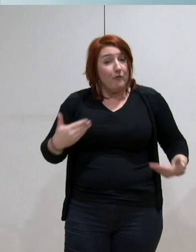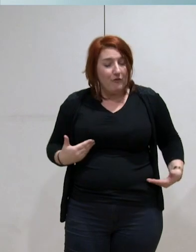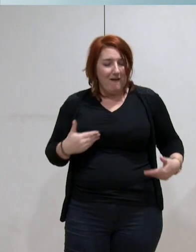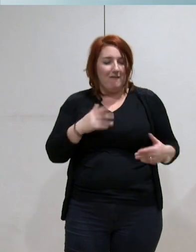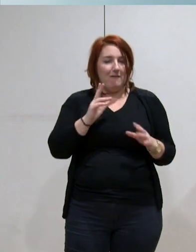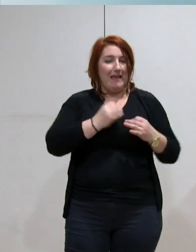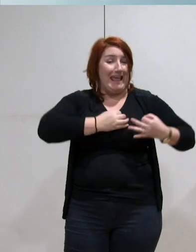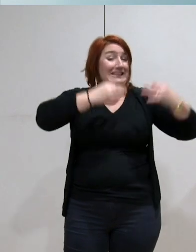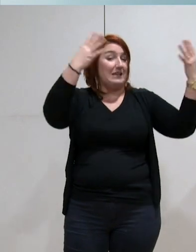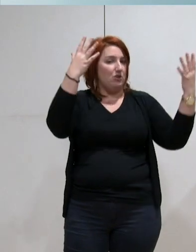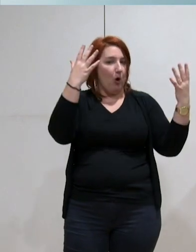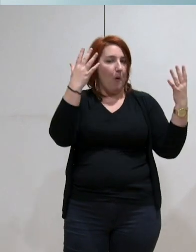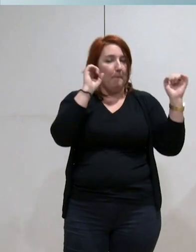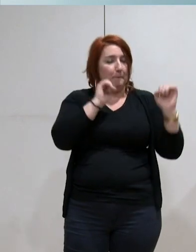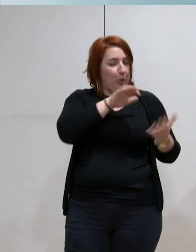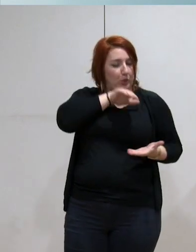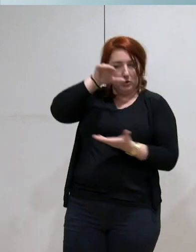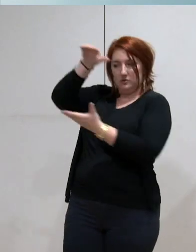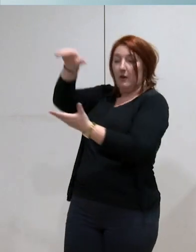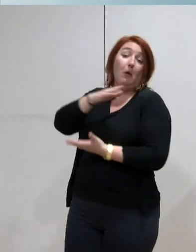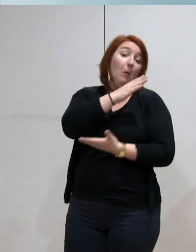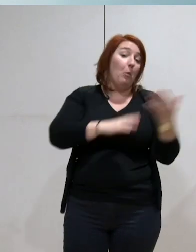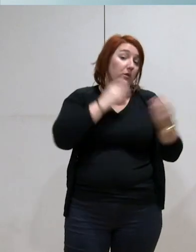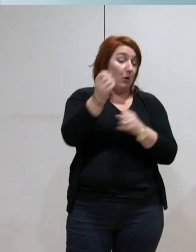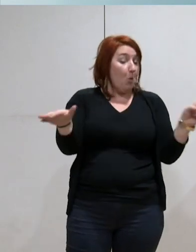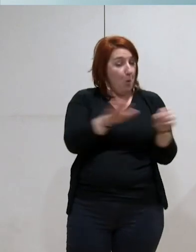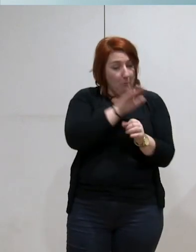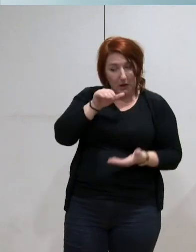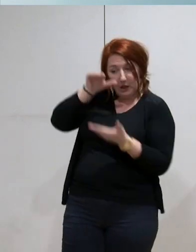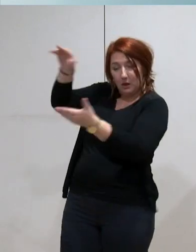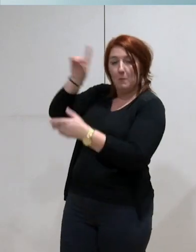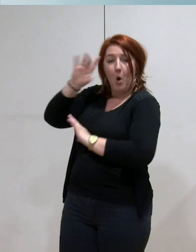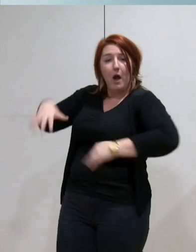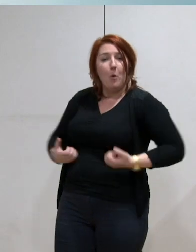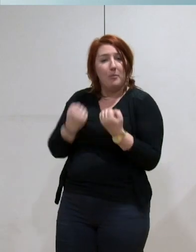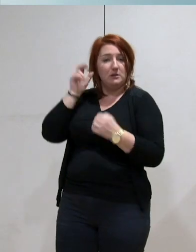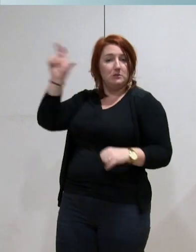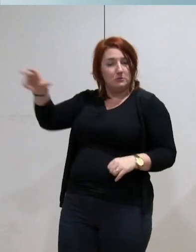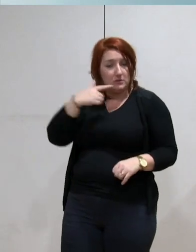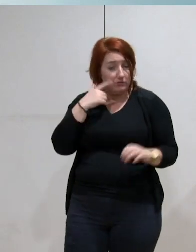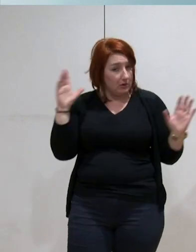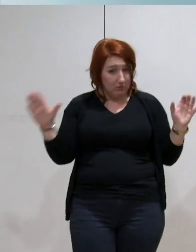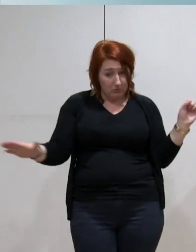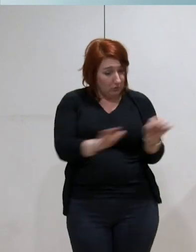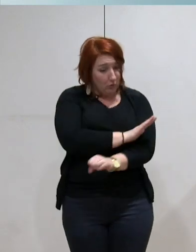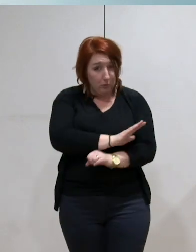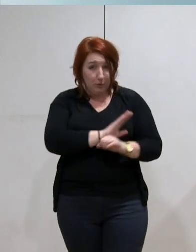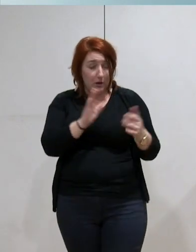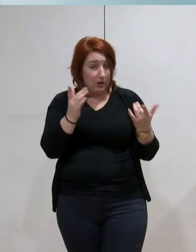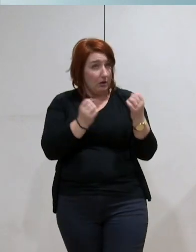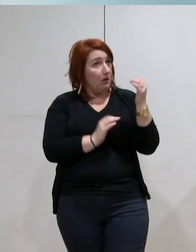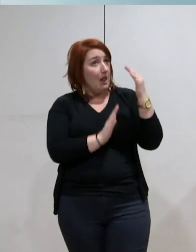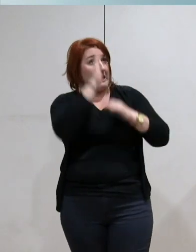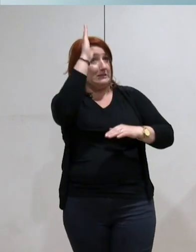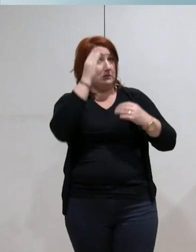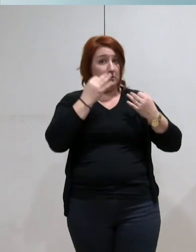transférés en tout tout parti à la métropole qui exerce désormais la compétence ça veut dire que vous abandonnez la totalité de nos prcédent